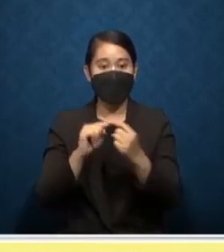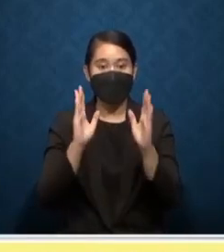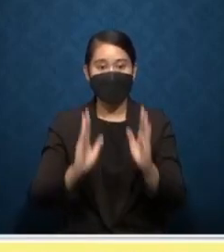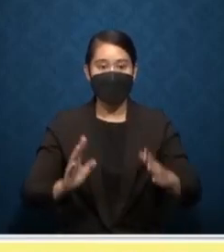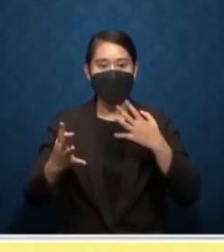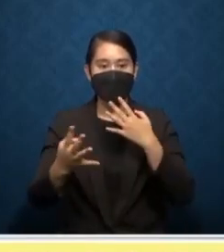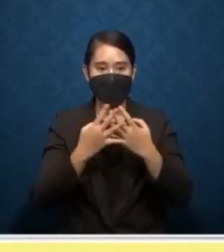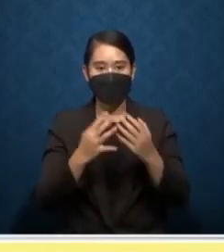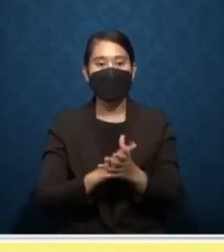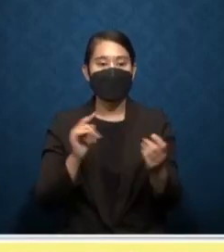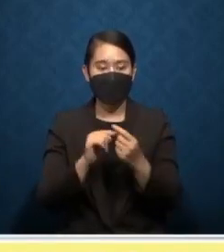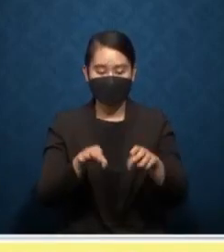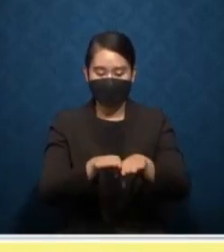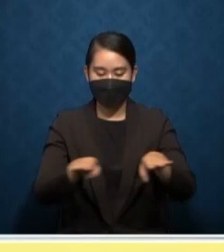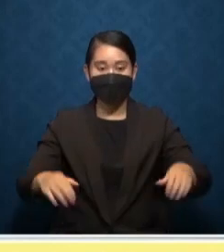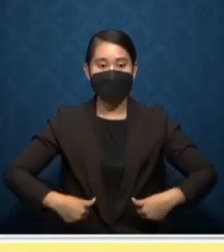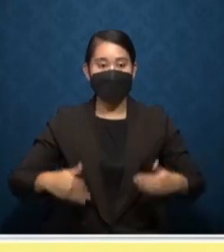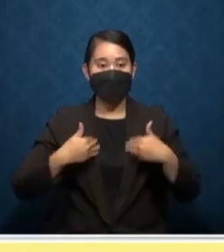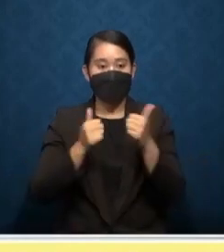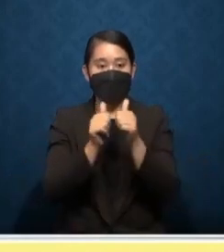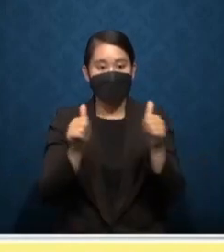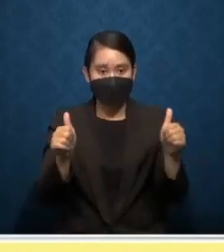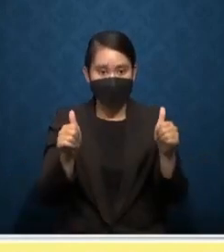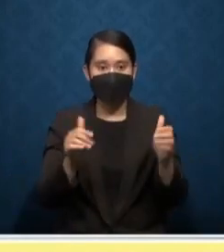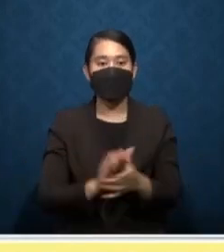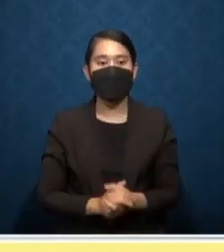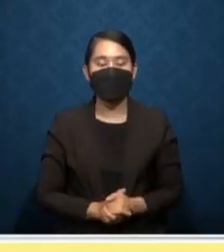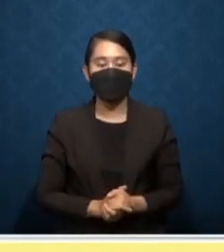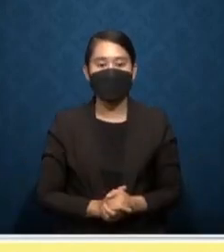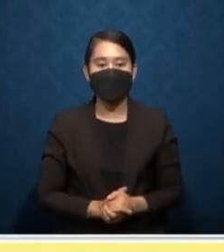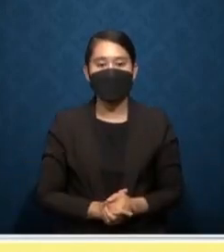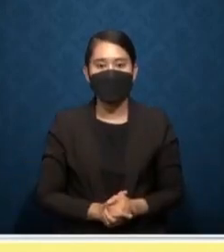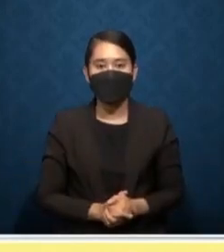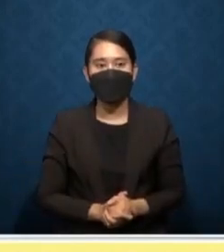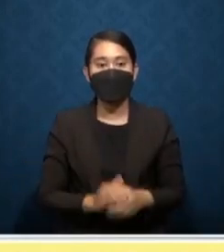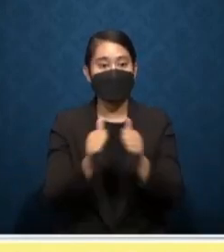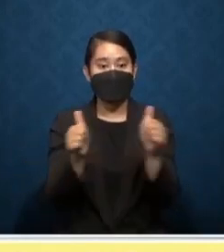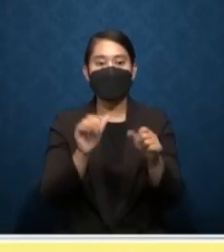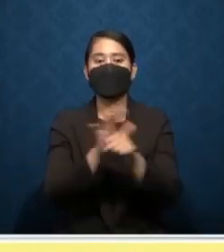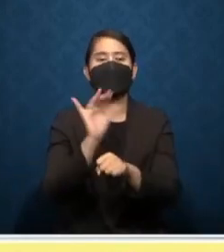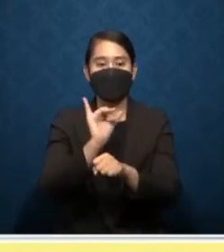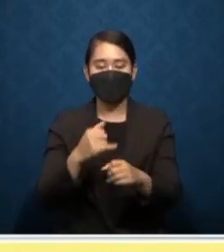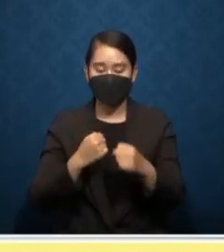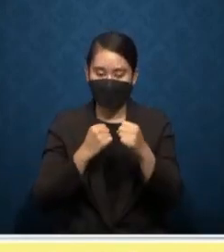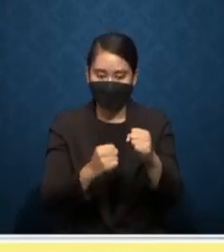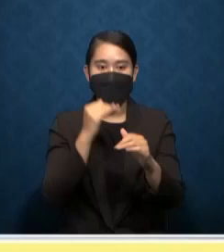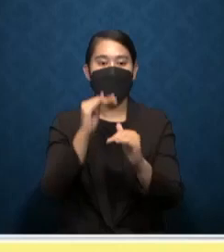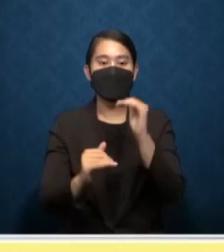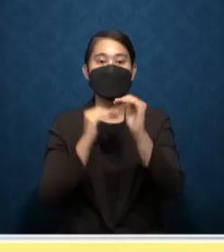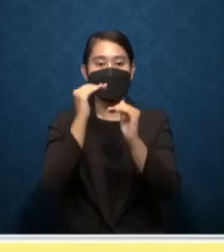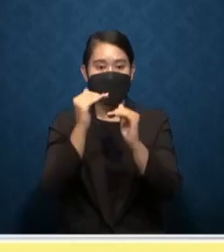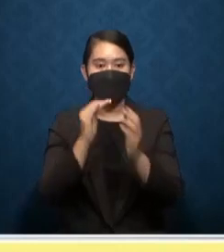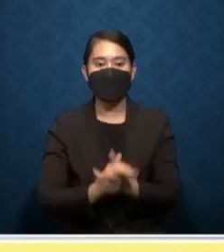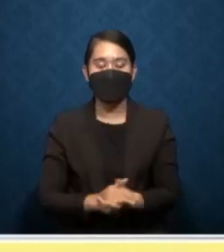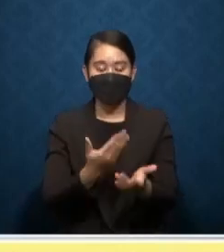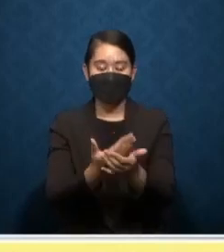เข้าสู่มาตทานที่ดีขึ้นแต่ก็ยงไมดีที่สุดนะครับเราก็ต้คอยเป็ คอยไป Hillsอบกับเราใช